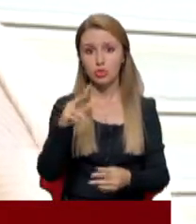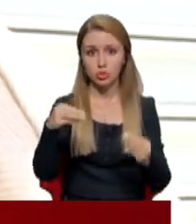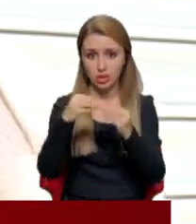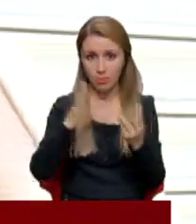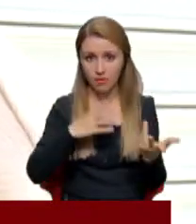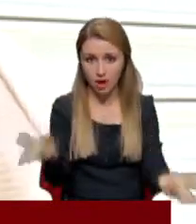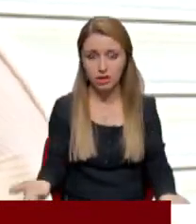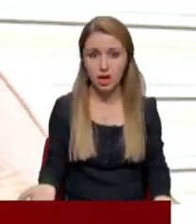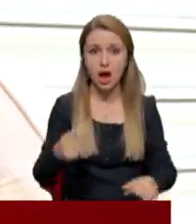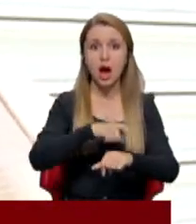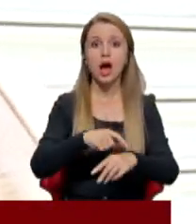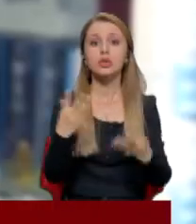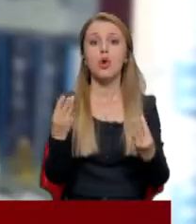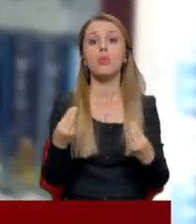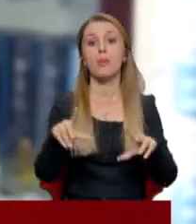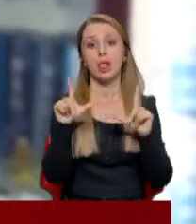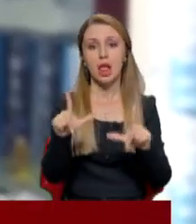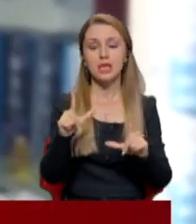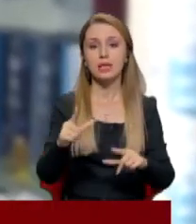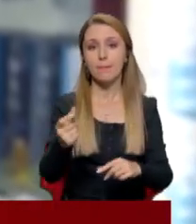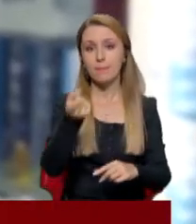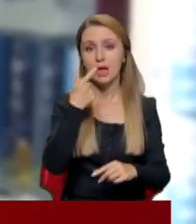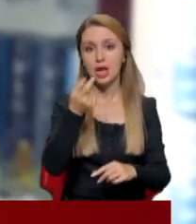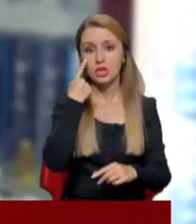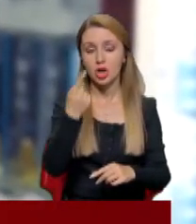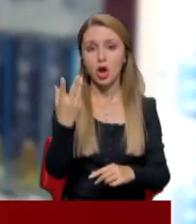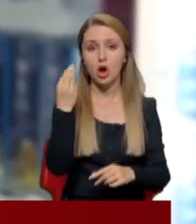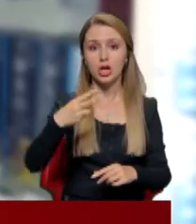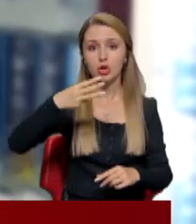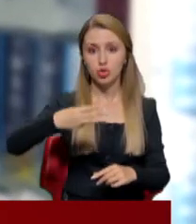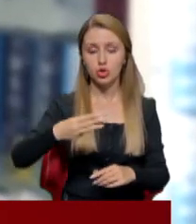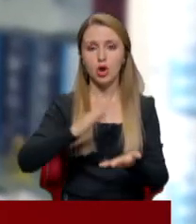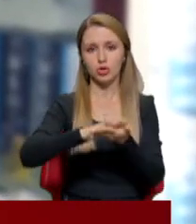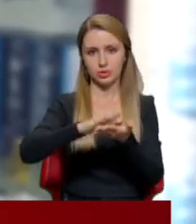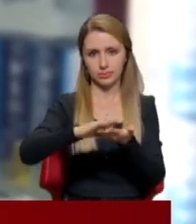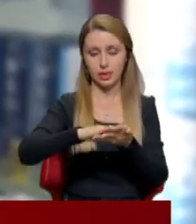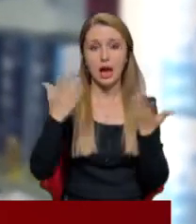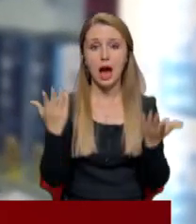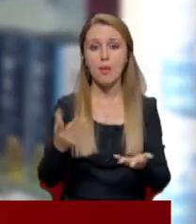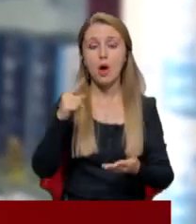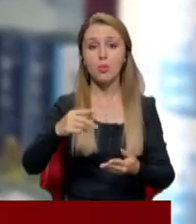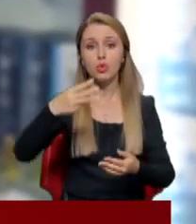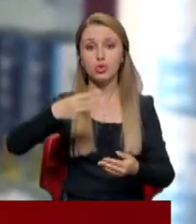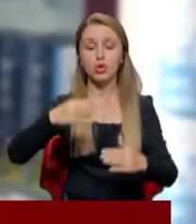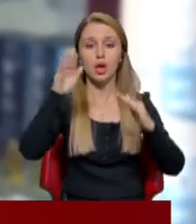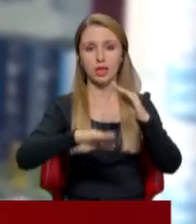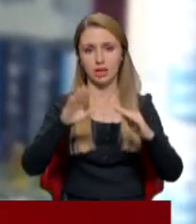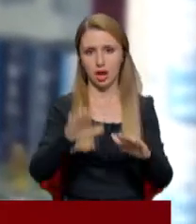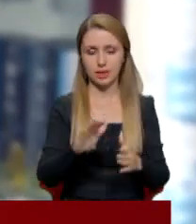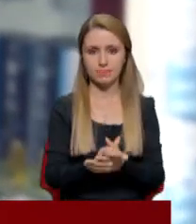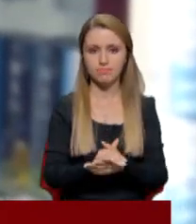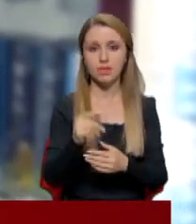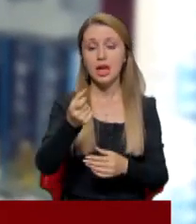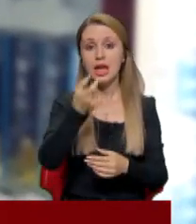görüyorsa hani hasta olmamak gerekiyor. İlaç fiyatlandırmasında kullanılan euro kuru güncellendi ancak mevcut kurun çok altında.